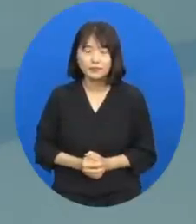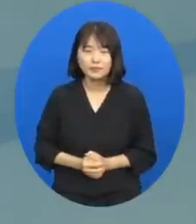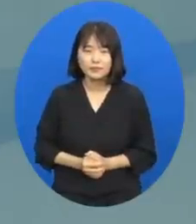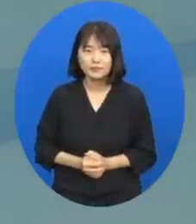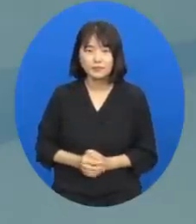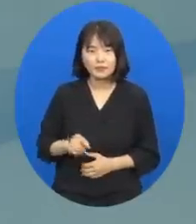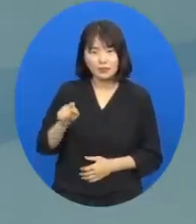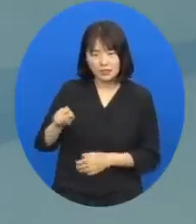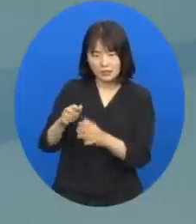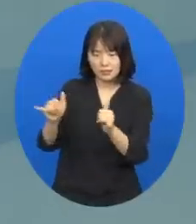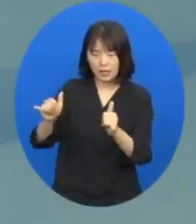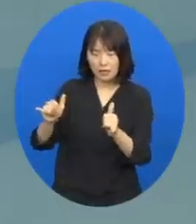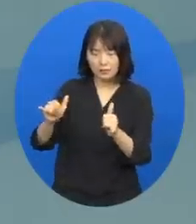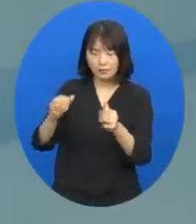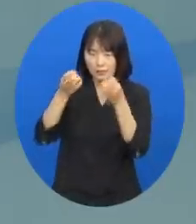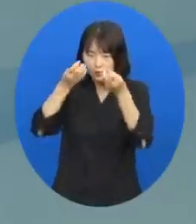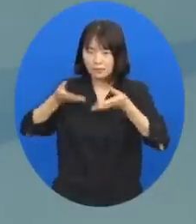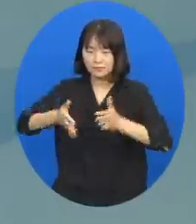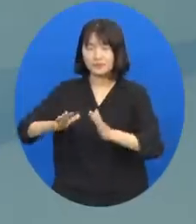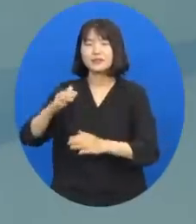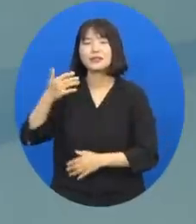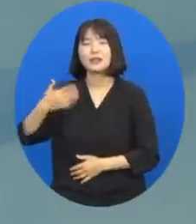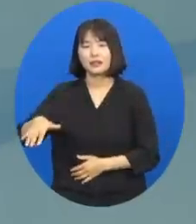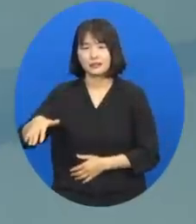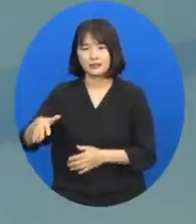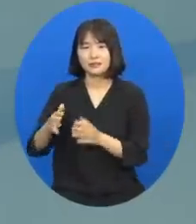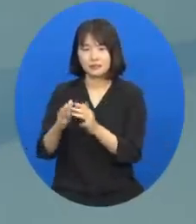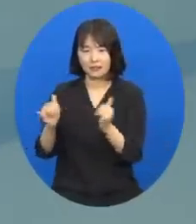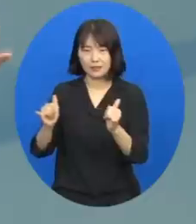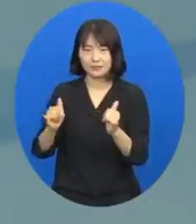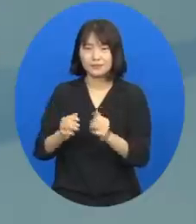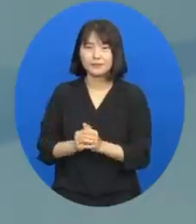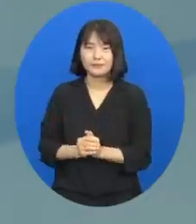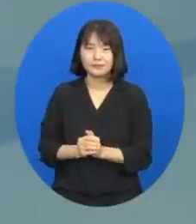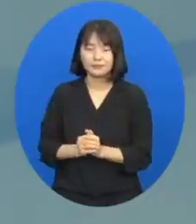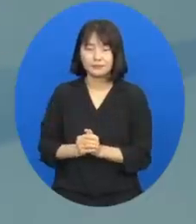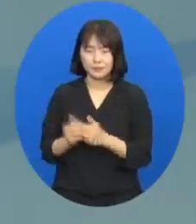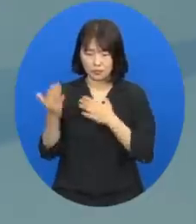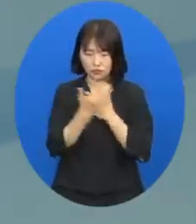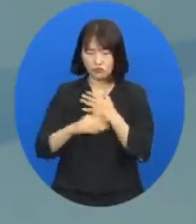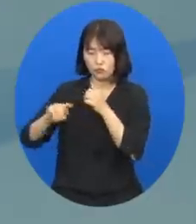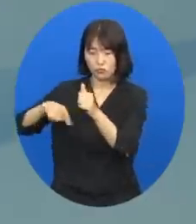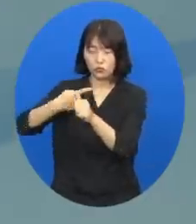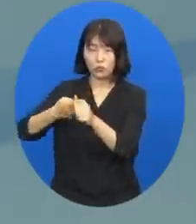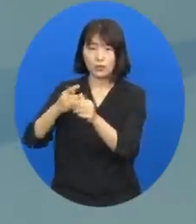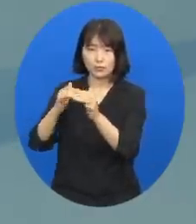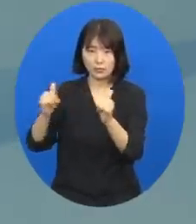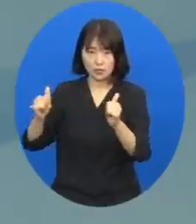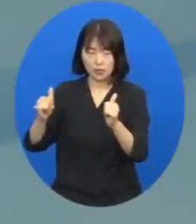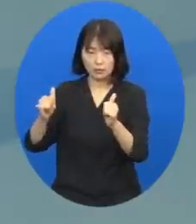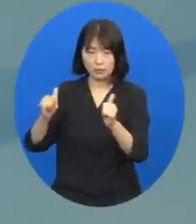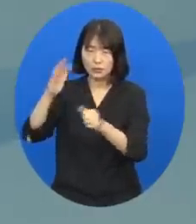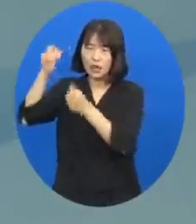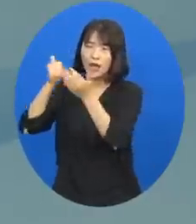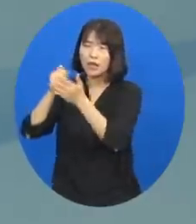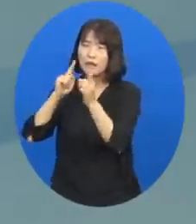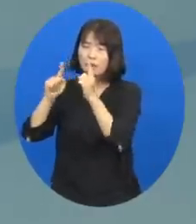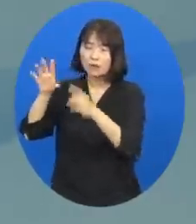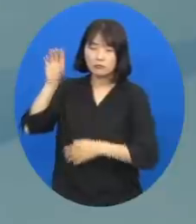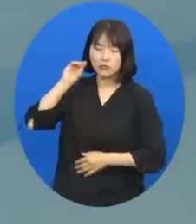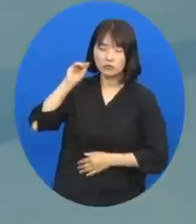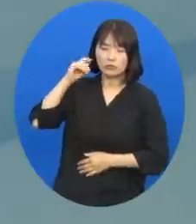거듭나지 않은 사람일 수 있다는 거에요 역시 육에 속한 사람은 이 말씀의 반응하지 않기 때문에